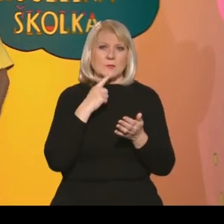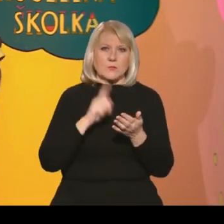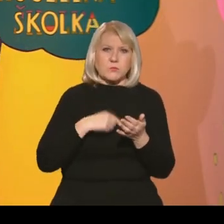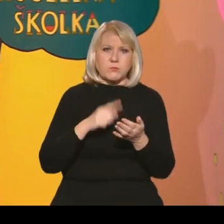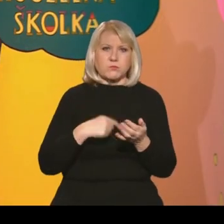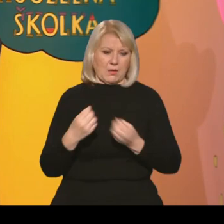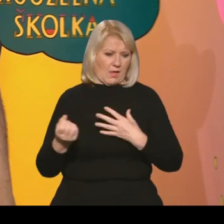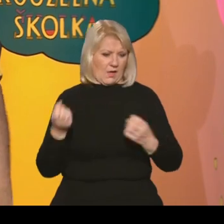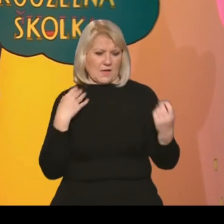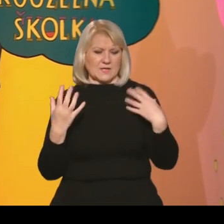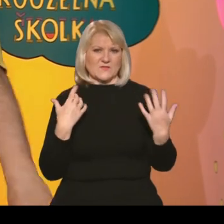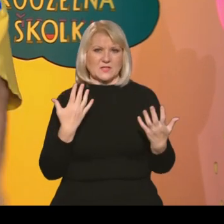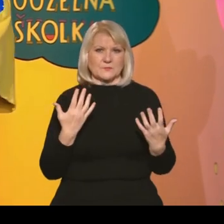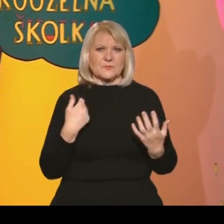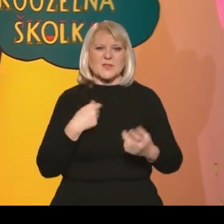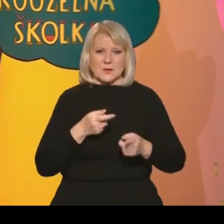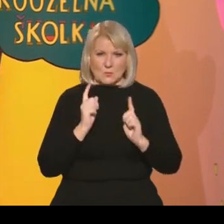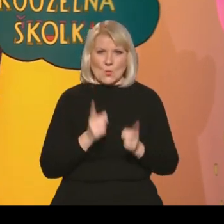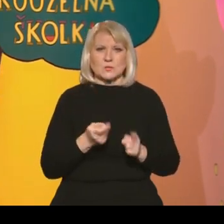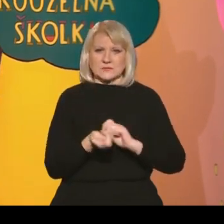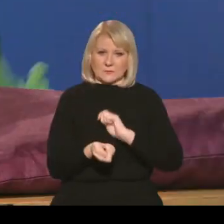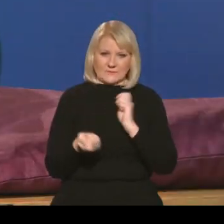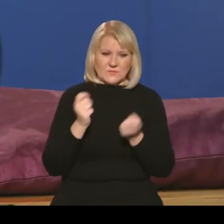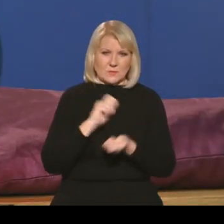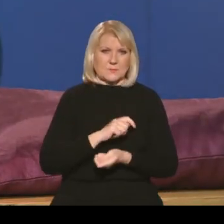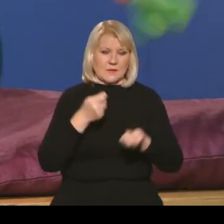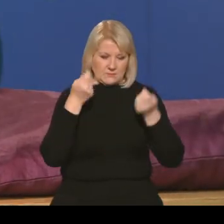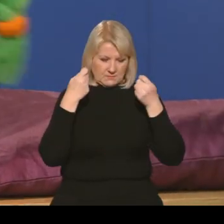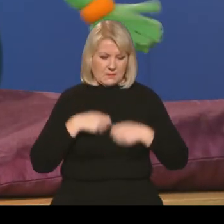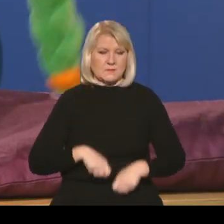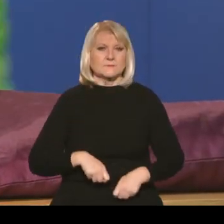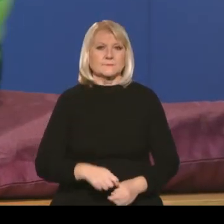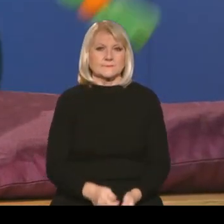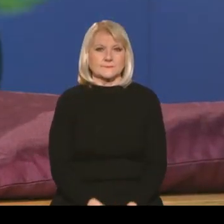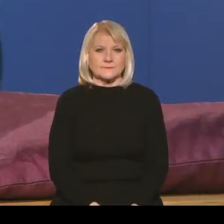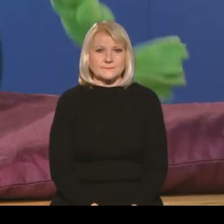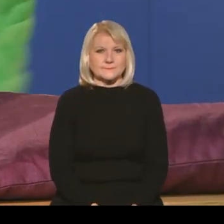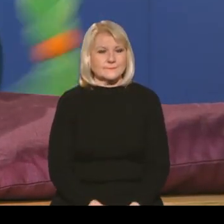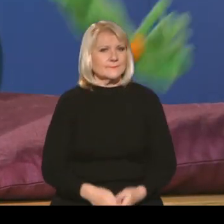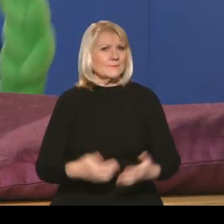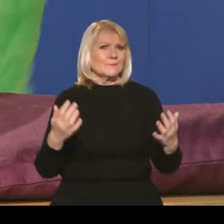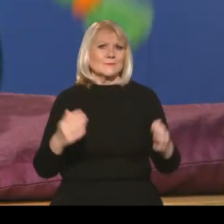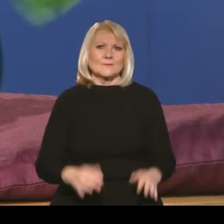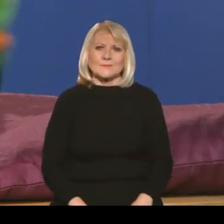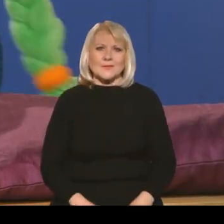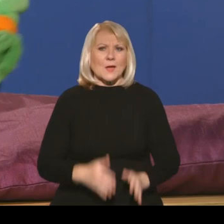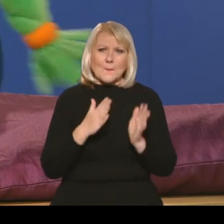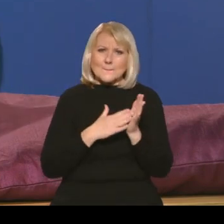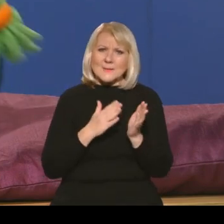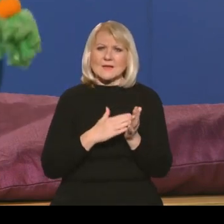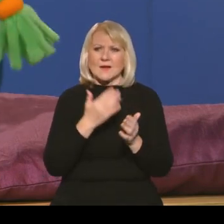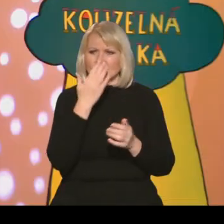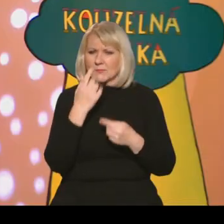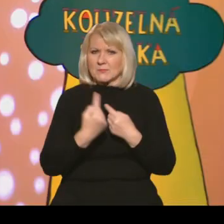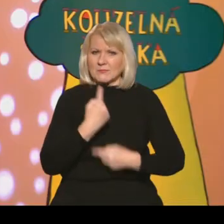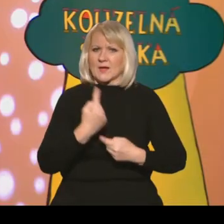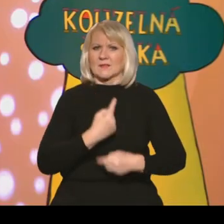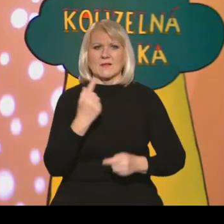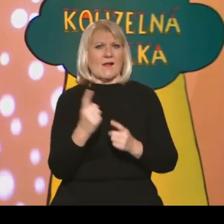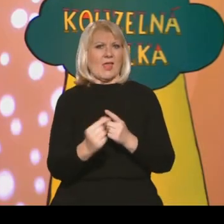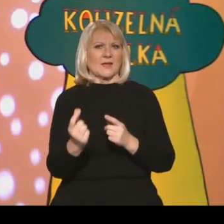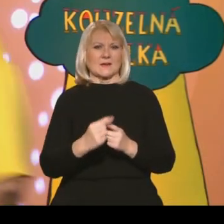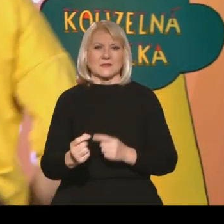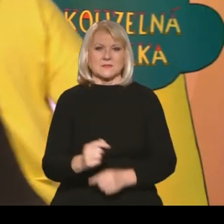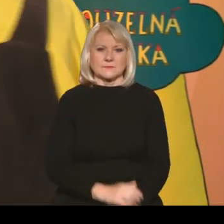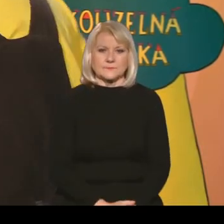Ach jo, budu se muset převléknout. On si z nás opravdu dělá legraci. Už